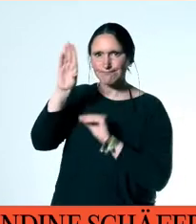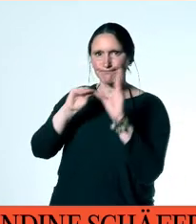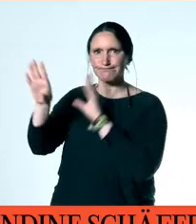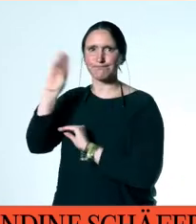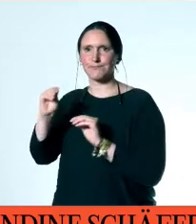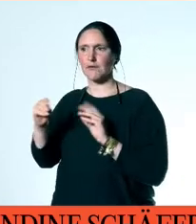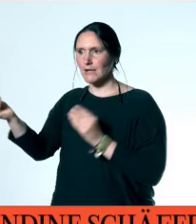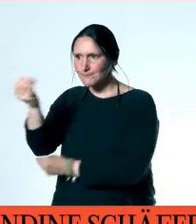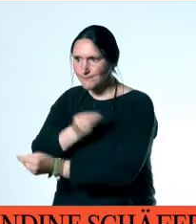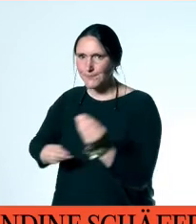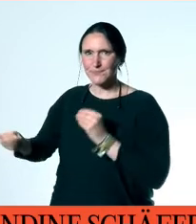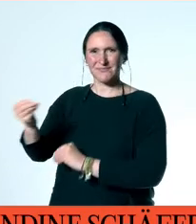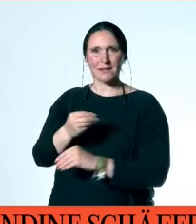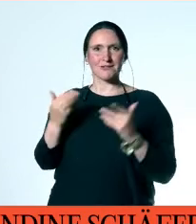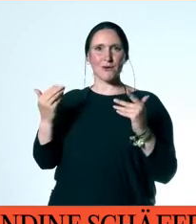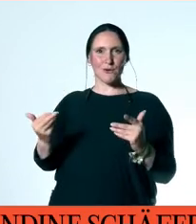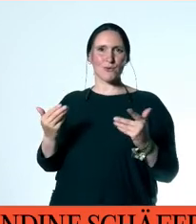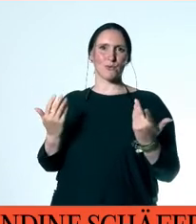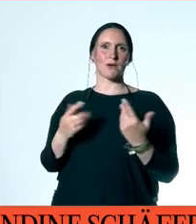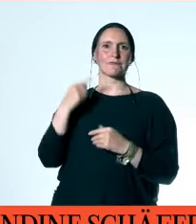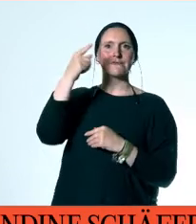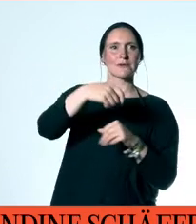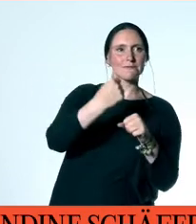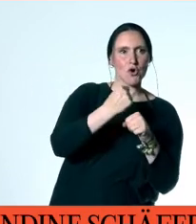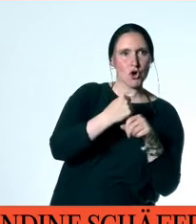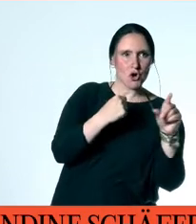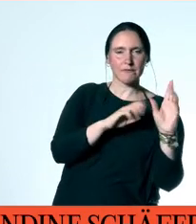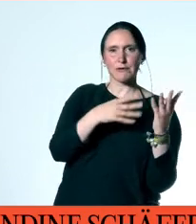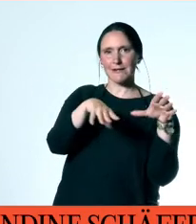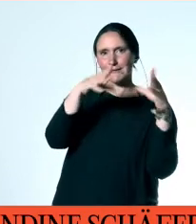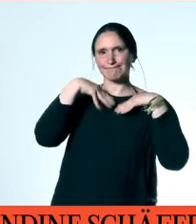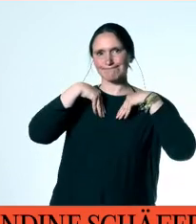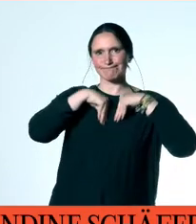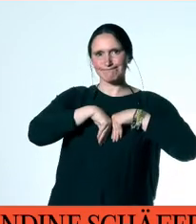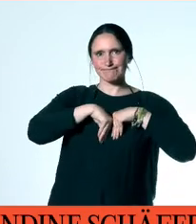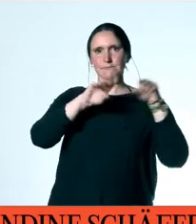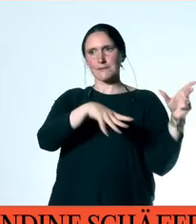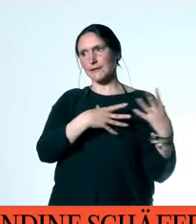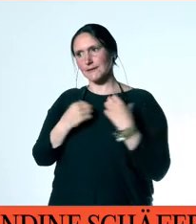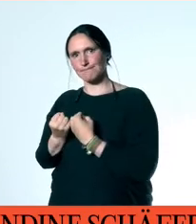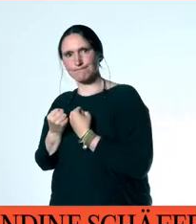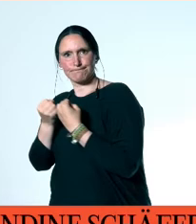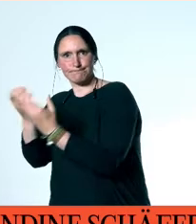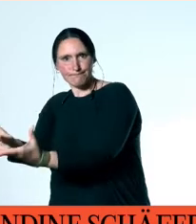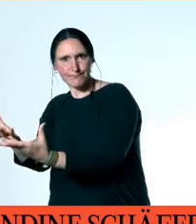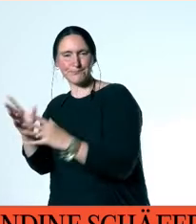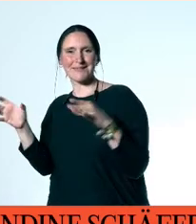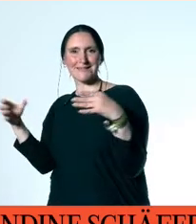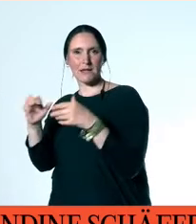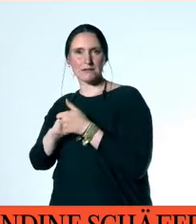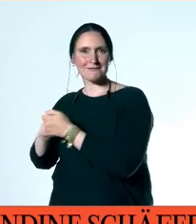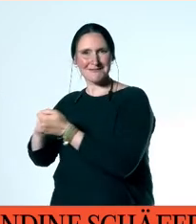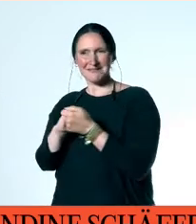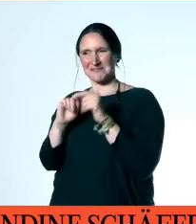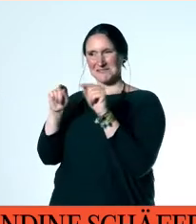Wir haben ganz andere Leute zum Teil heute dabei, als wir damals hatten. Aber wir hoffen, dass alle die, die